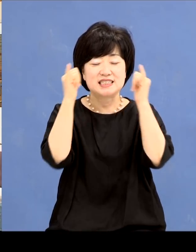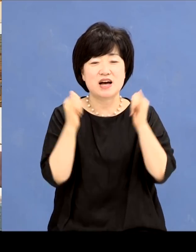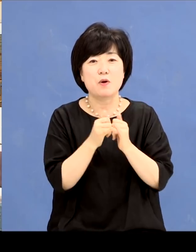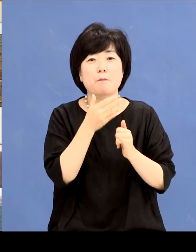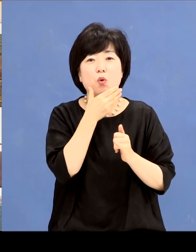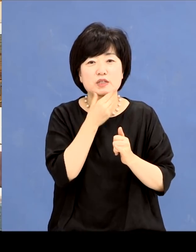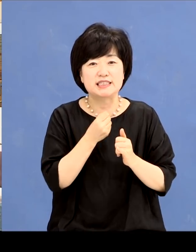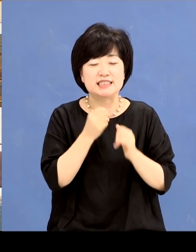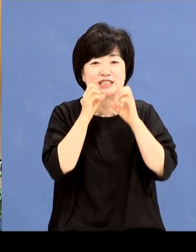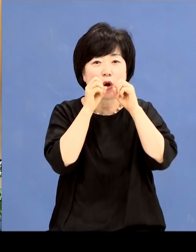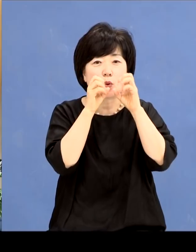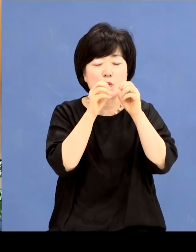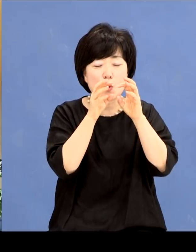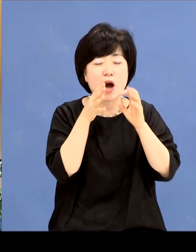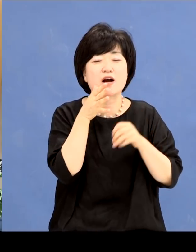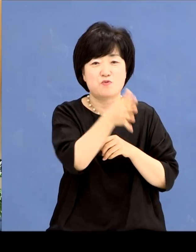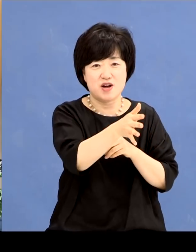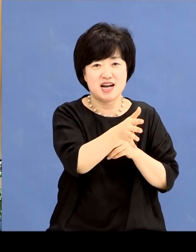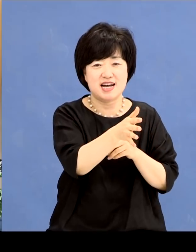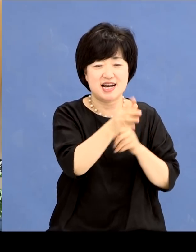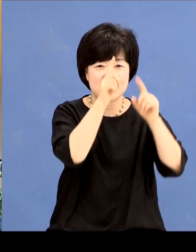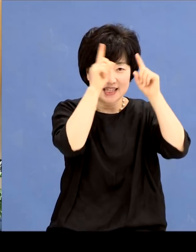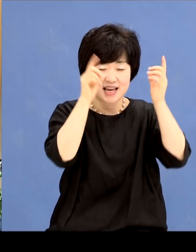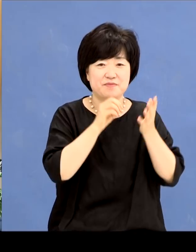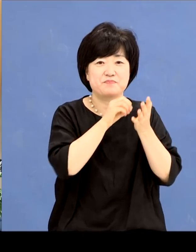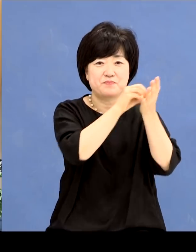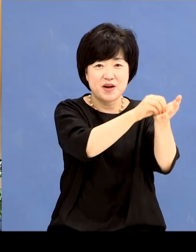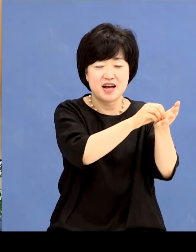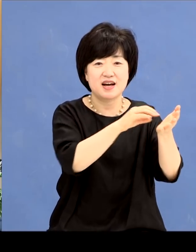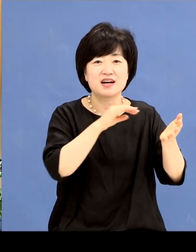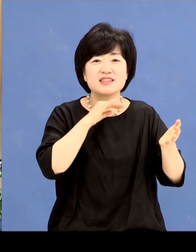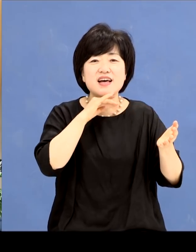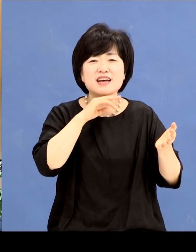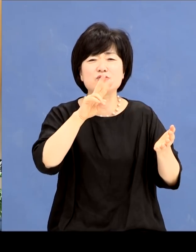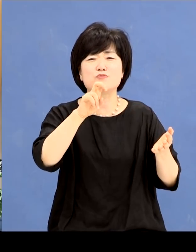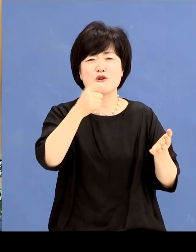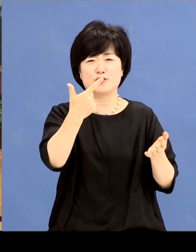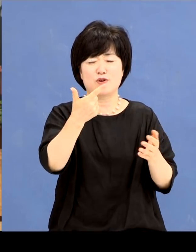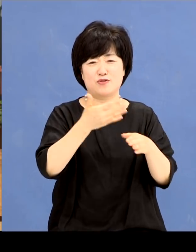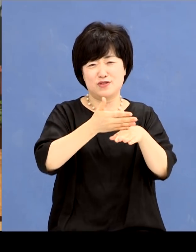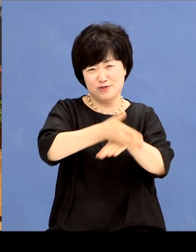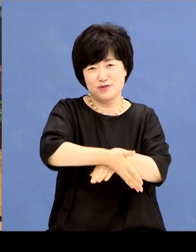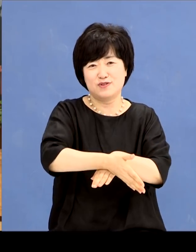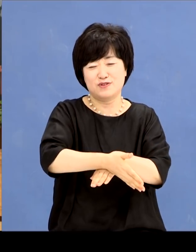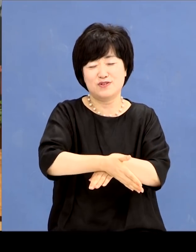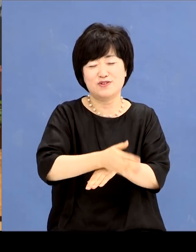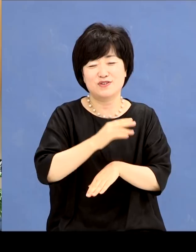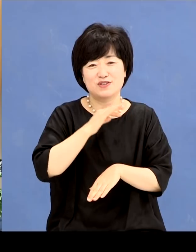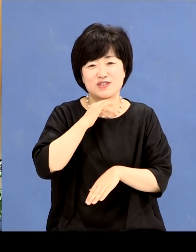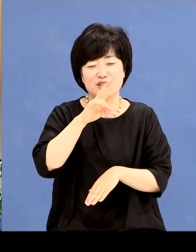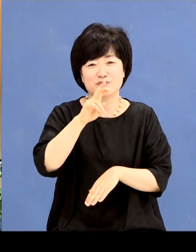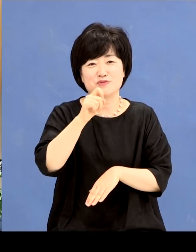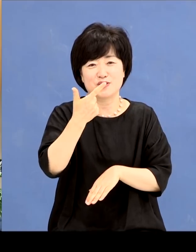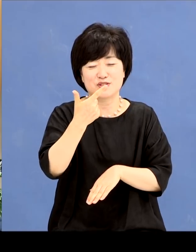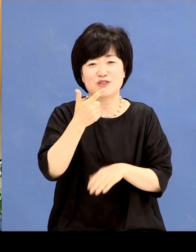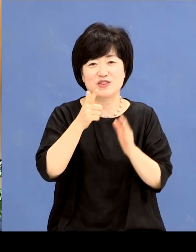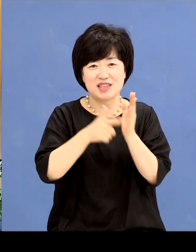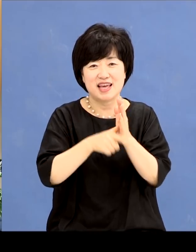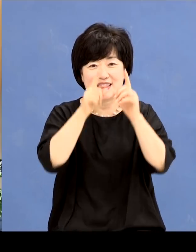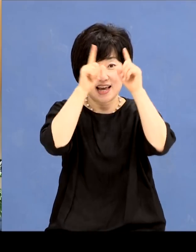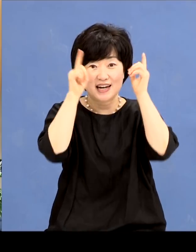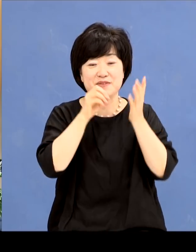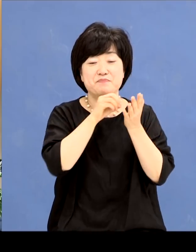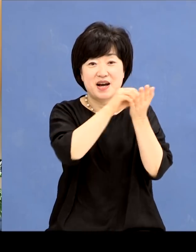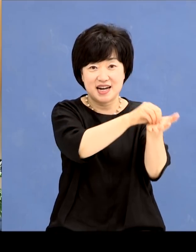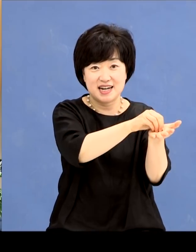사회복지 선교학과를 가고 싶어서 이제 대학을 입학하게 되는데 네. 당시에 제 나이가 26살이에요. 아. 굉장히 학교를 늦게 간 나이잖아요.